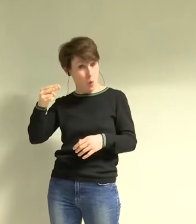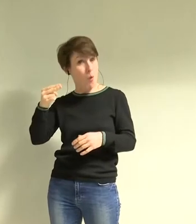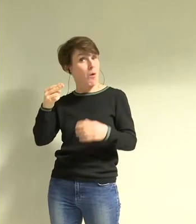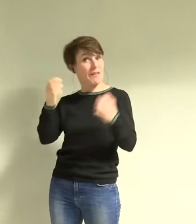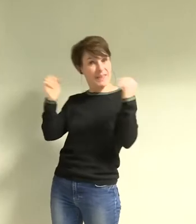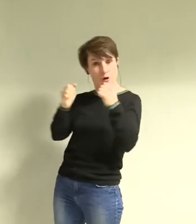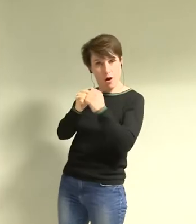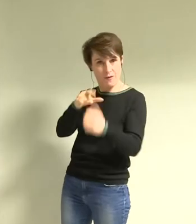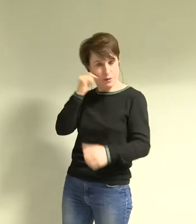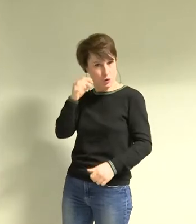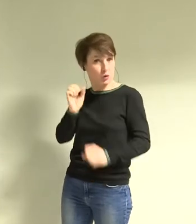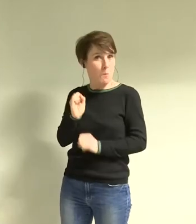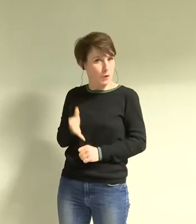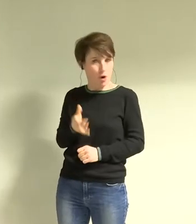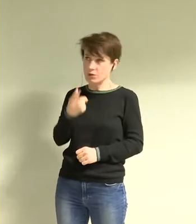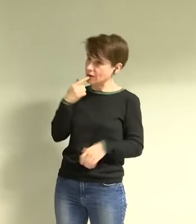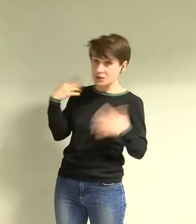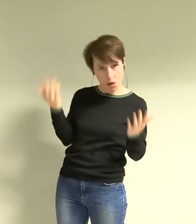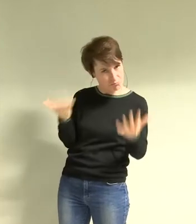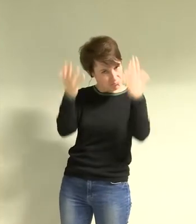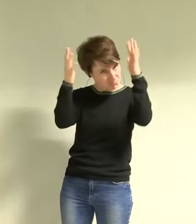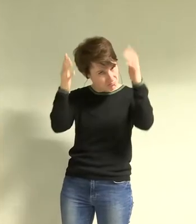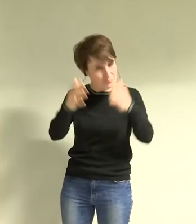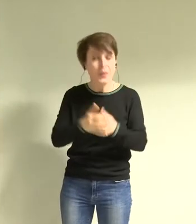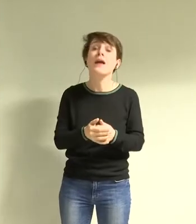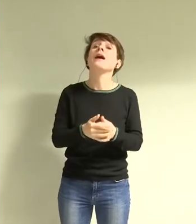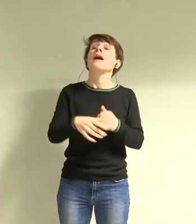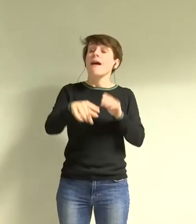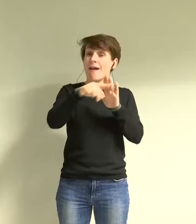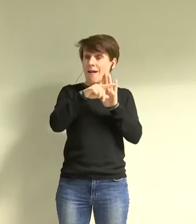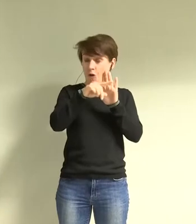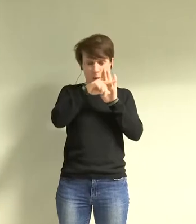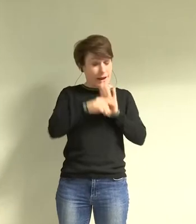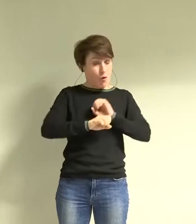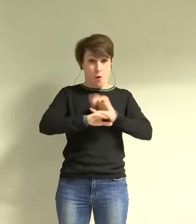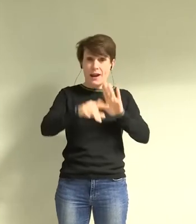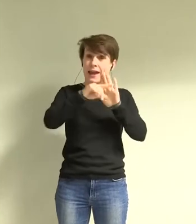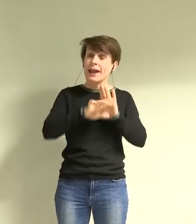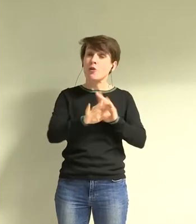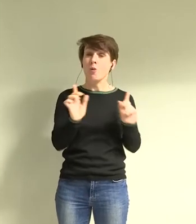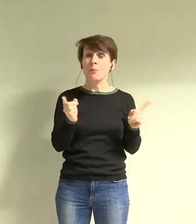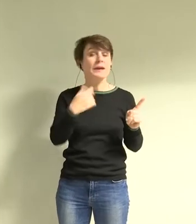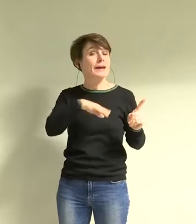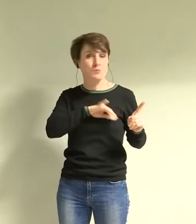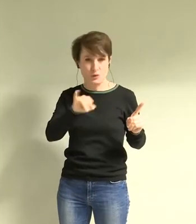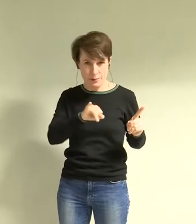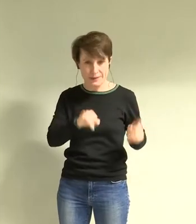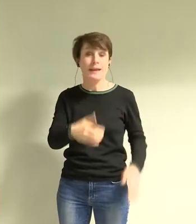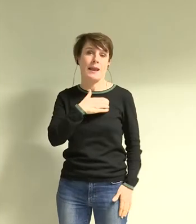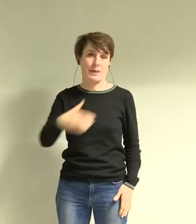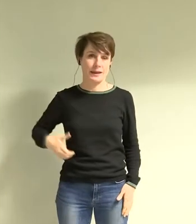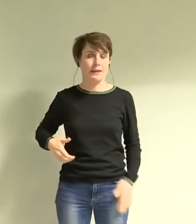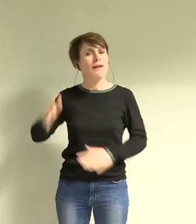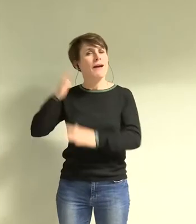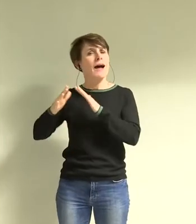les textes sont clairs les règlements des piscines c'est la responsabilité du conseil municipal et lorsque nicolas sarkozy avait tenté d'interdire le voile